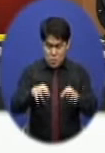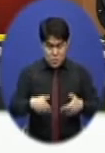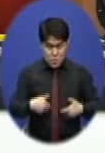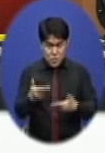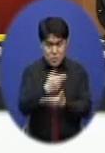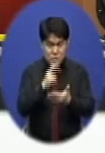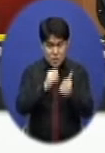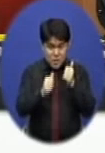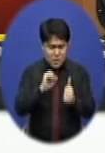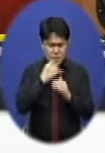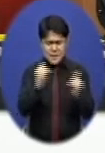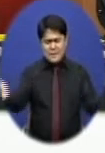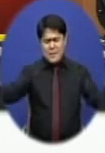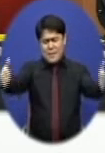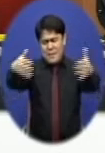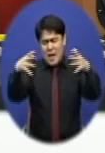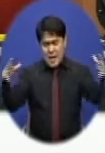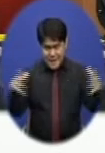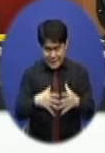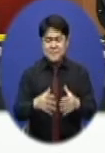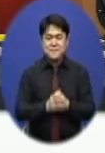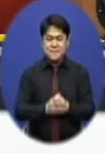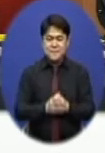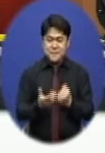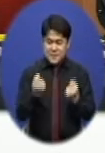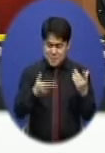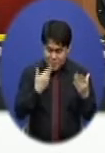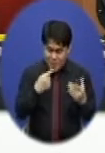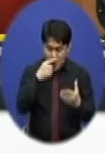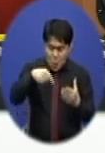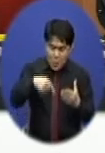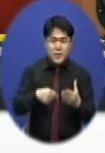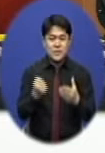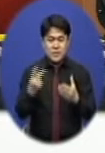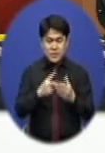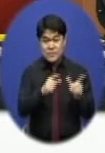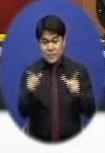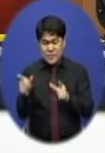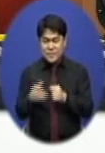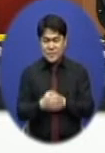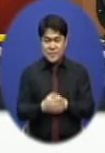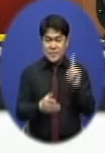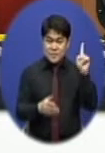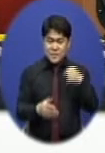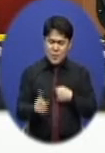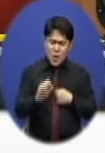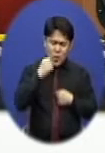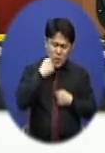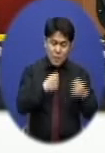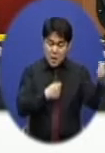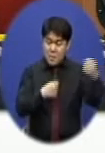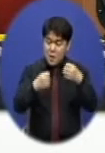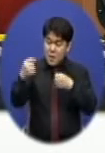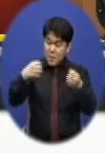나눔 노래자랑에 어려운 분들 다 모시고 네. 이렇게 밥도 먹고 커피도 마시고 1번 해서 나는 어떤 게 어렵다 그러고